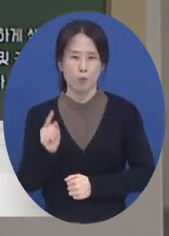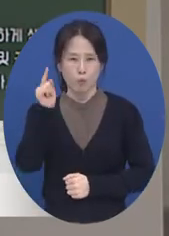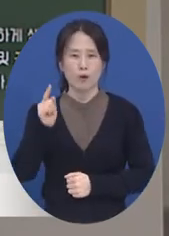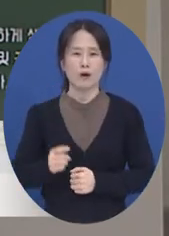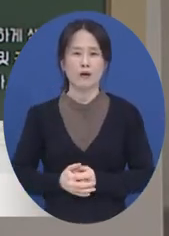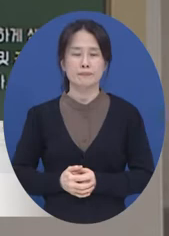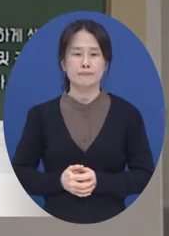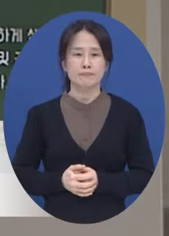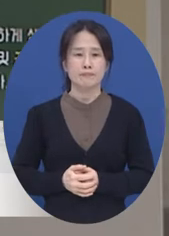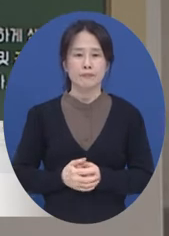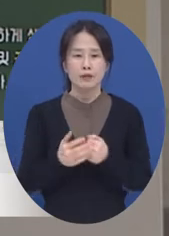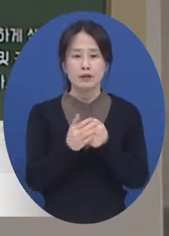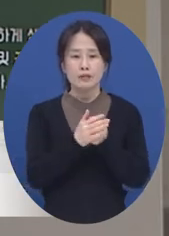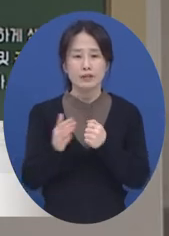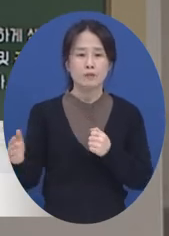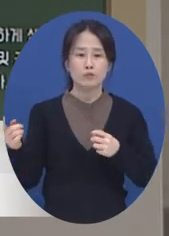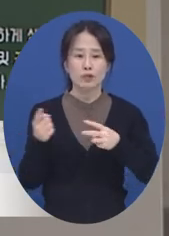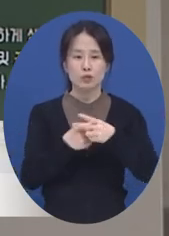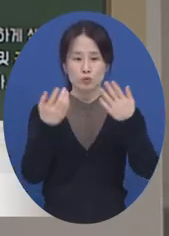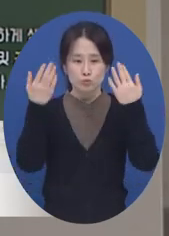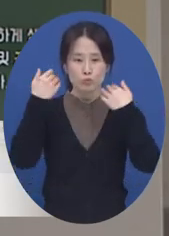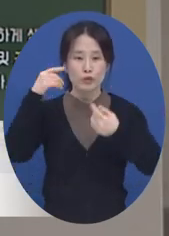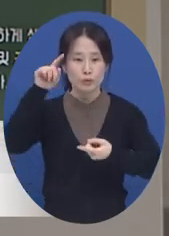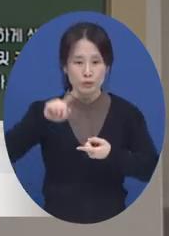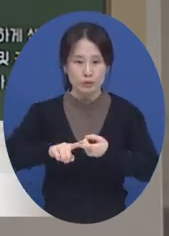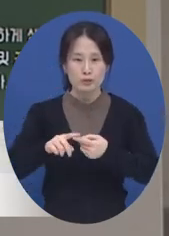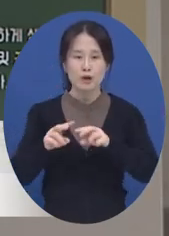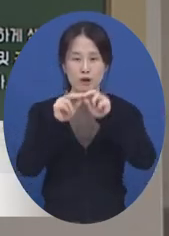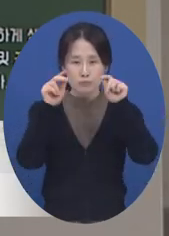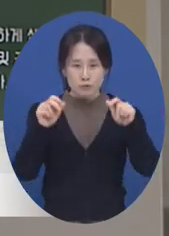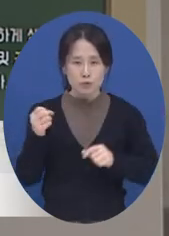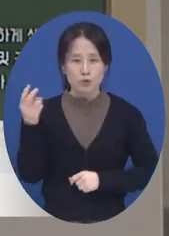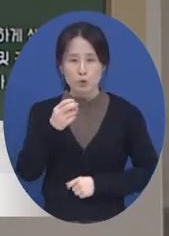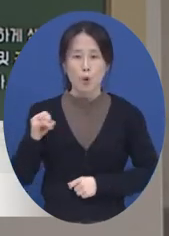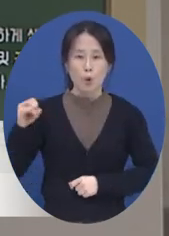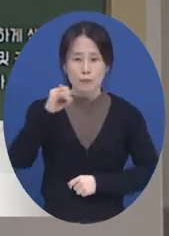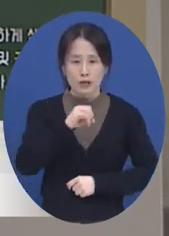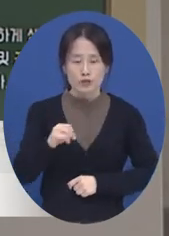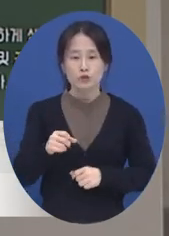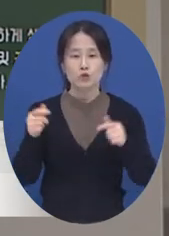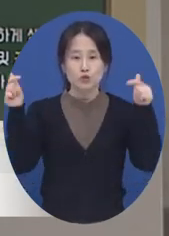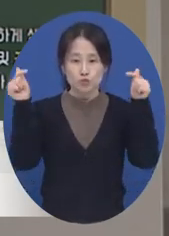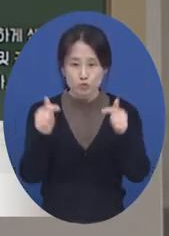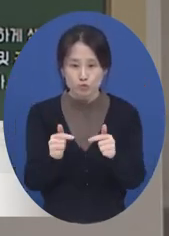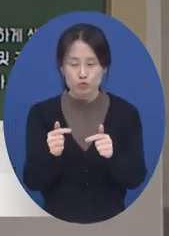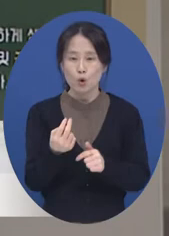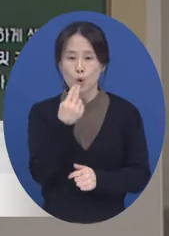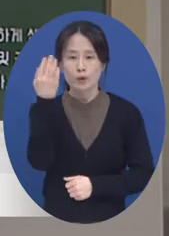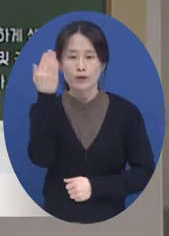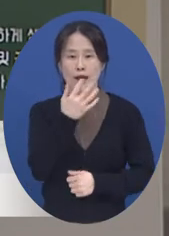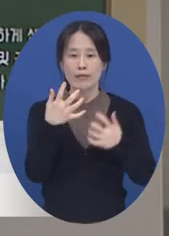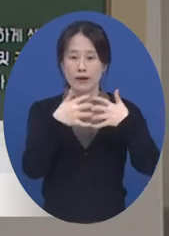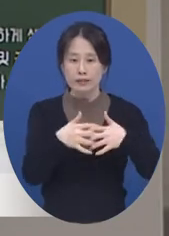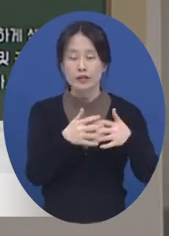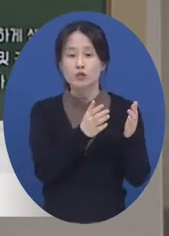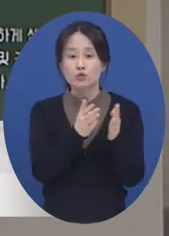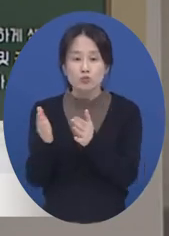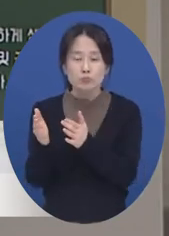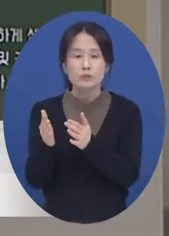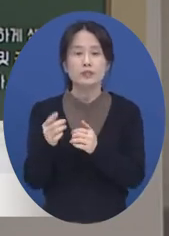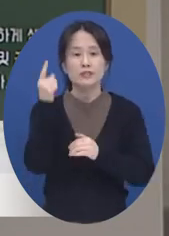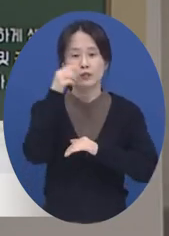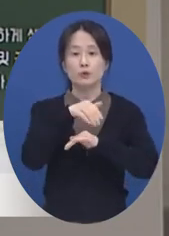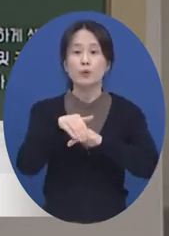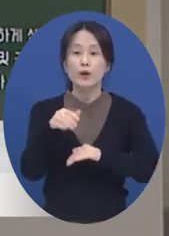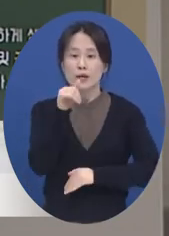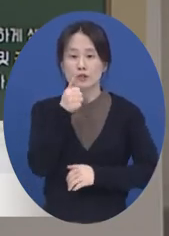있는데요. 경기도가 도내 초등학교를 대상으로 미세먼지와 바이러스를 동시에 줄여주는 공기 정화 장치 설치에